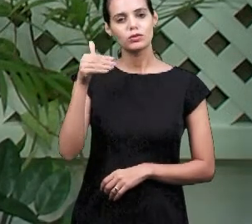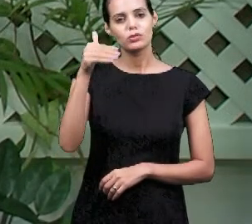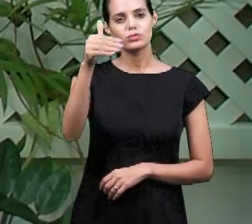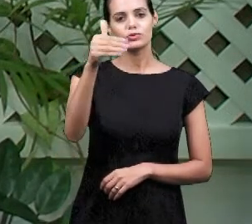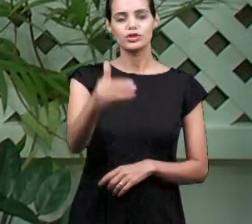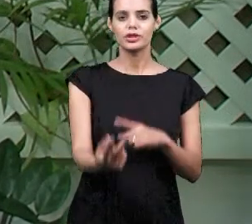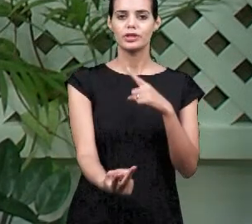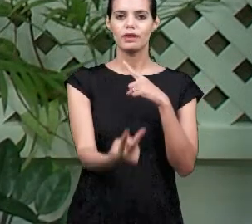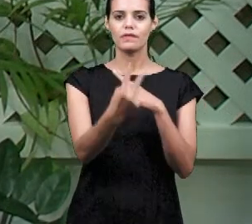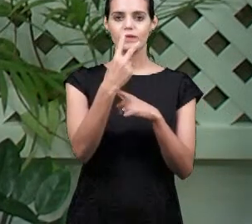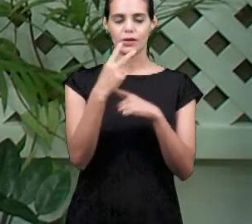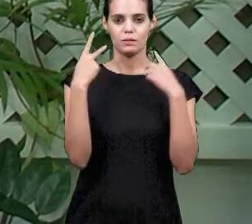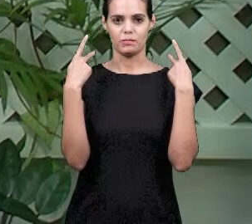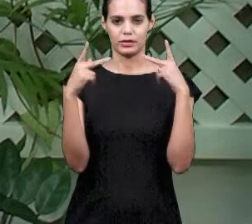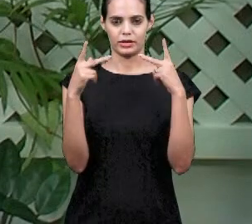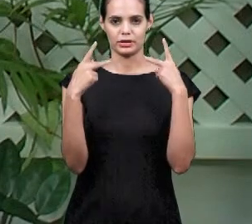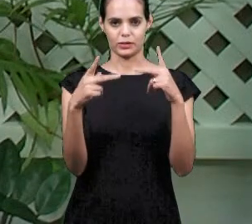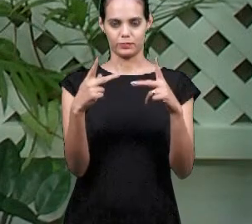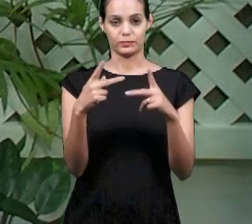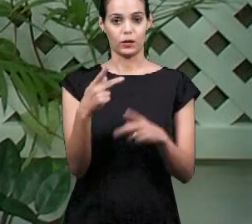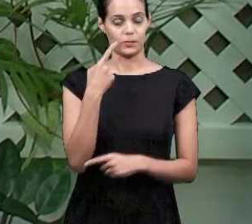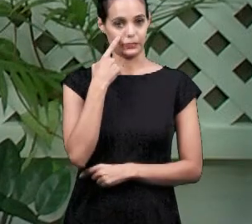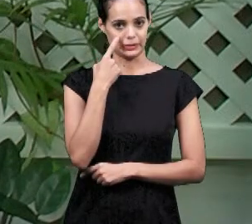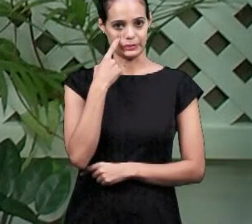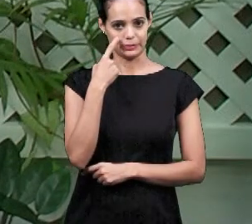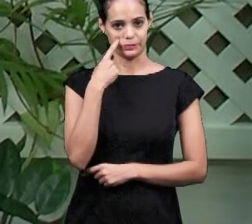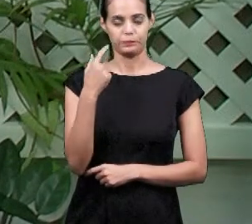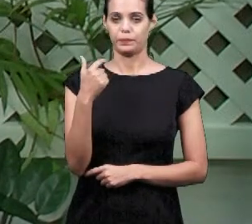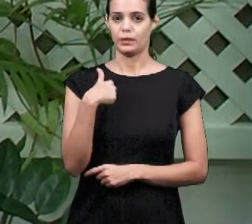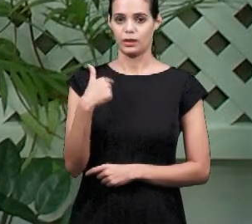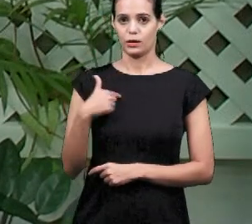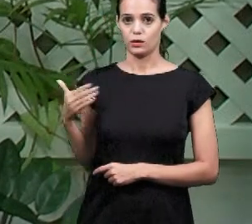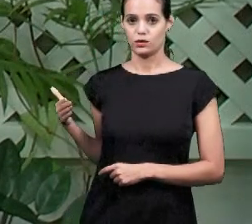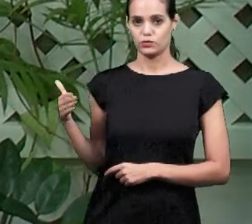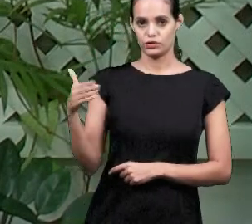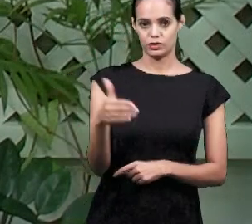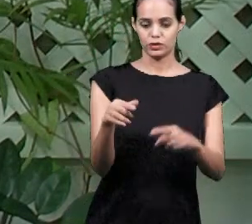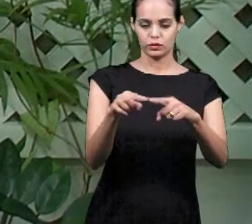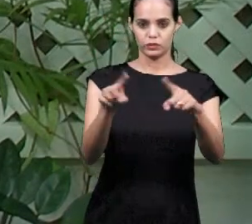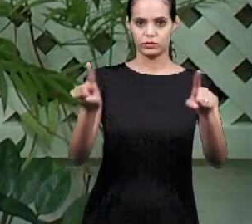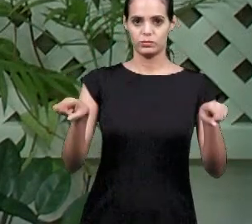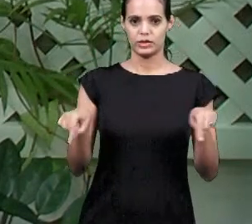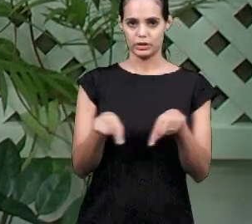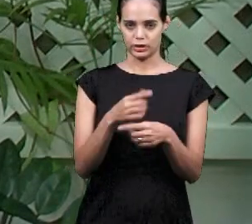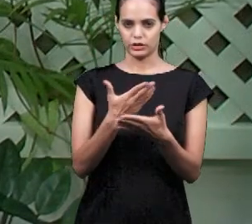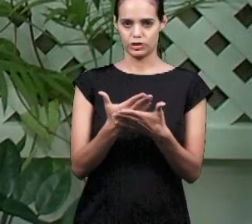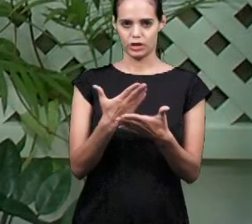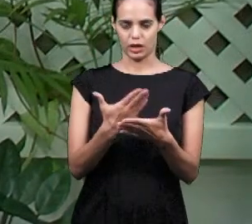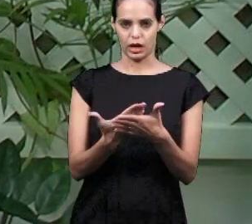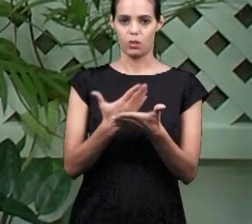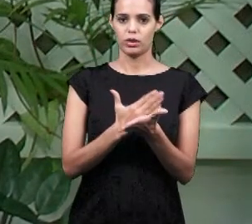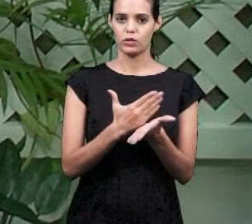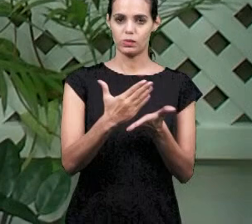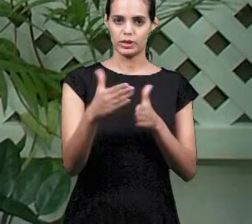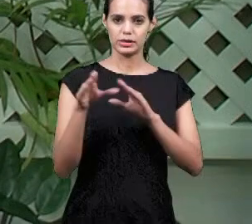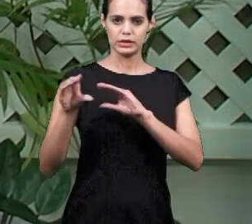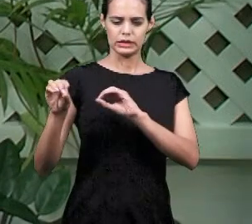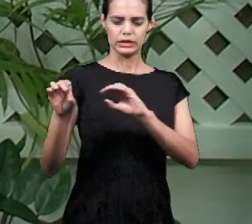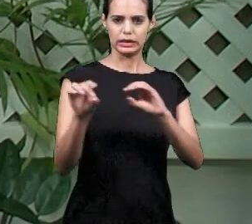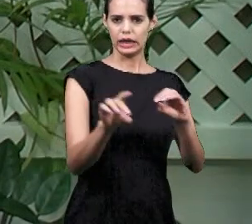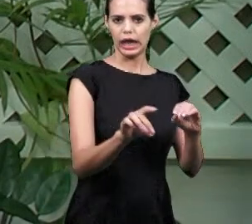didactique, en didactique moderne, donc, concerne dans la